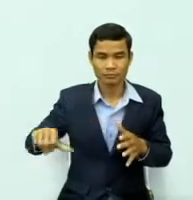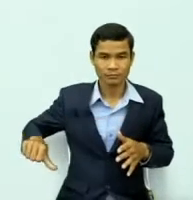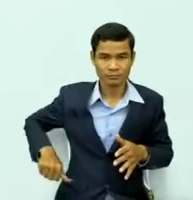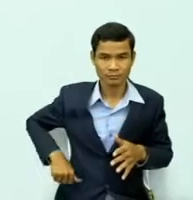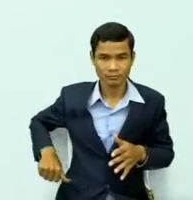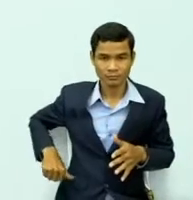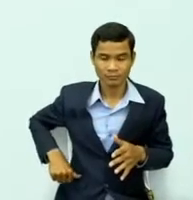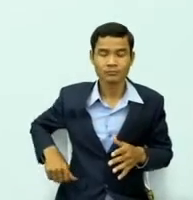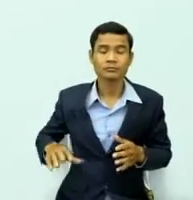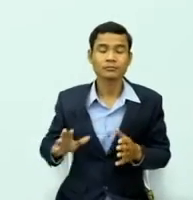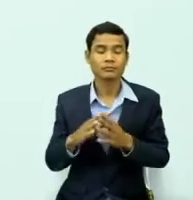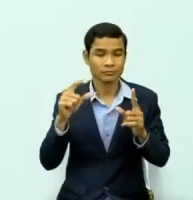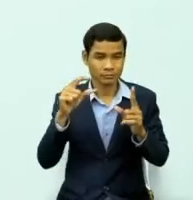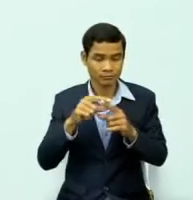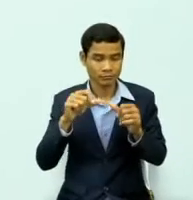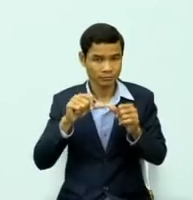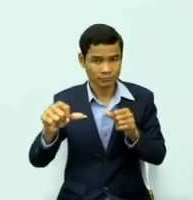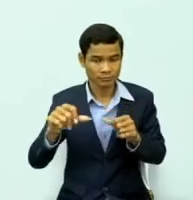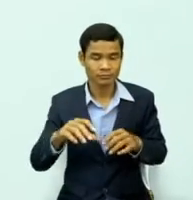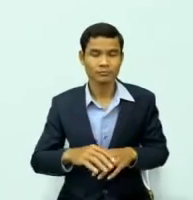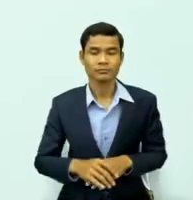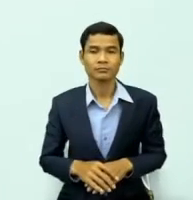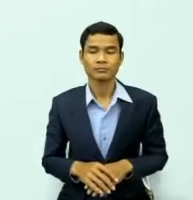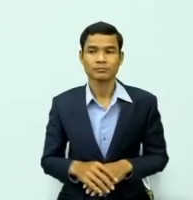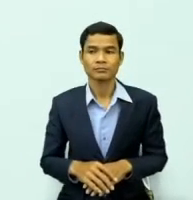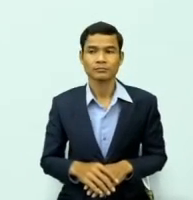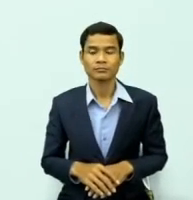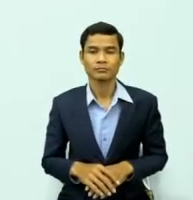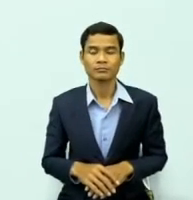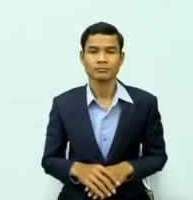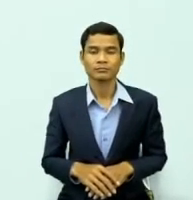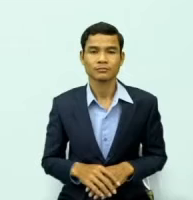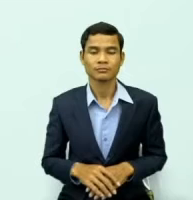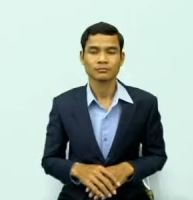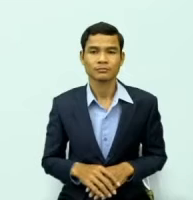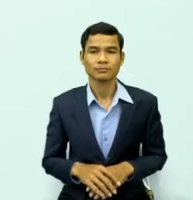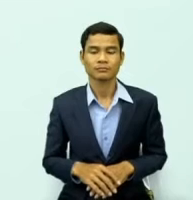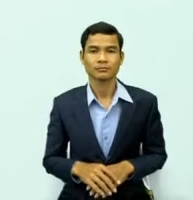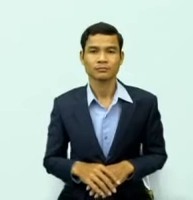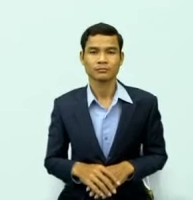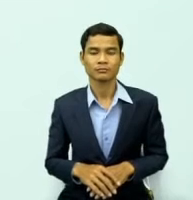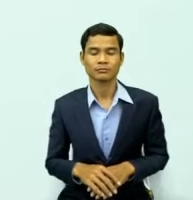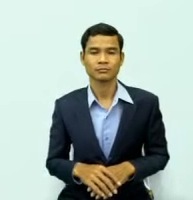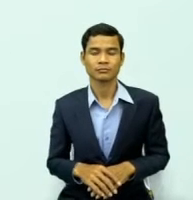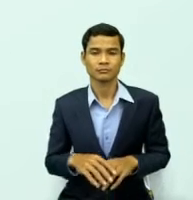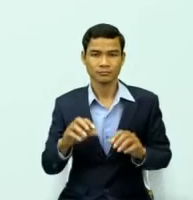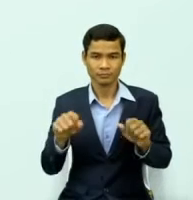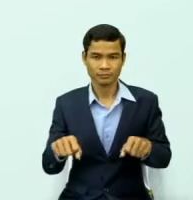chà tập viết bằng tập tiếp chá